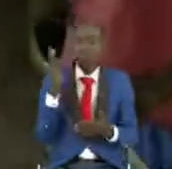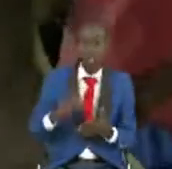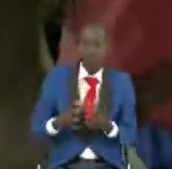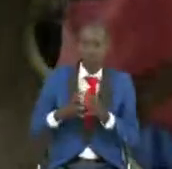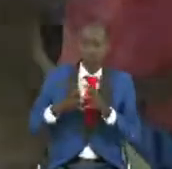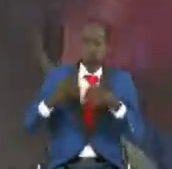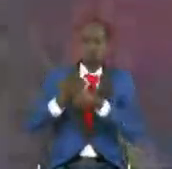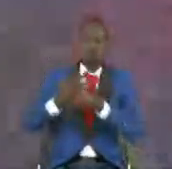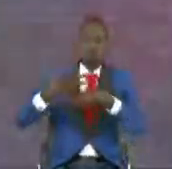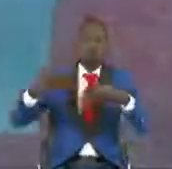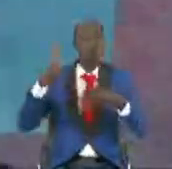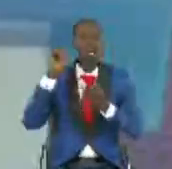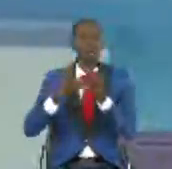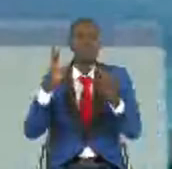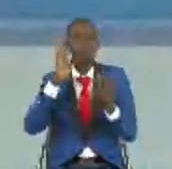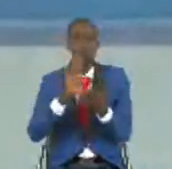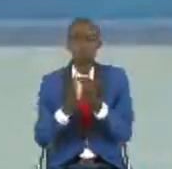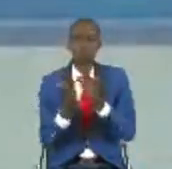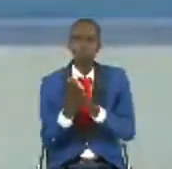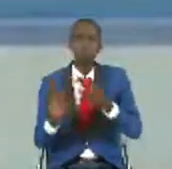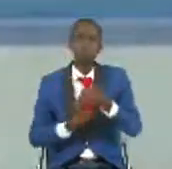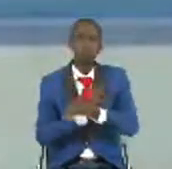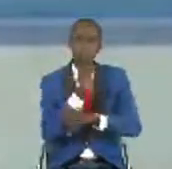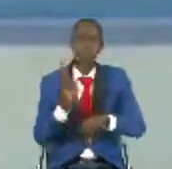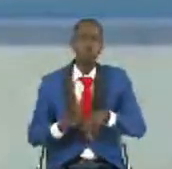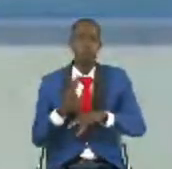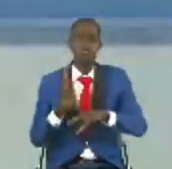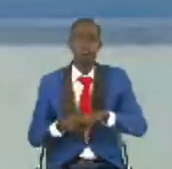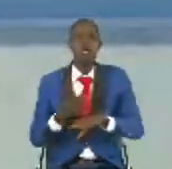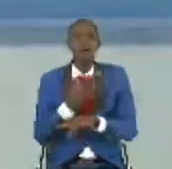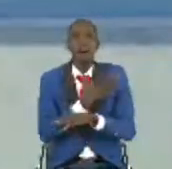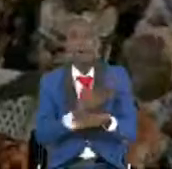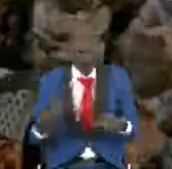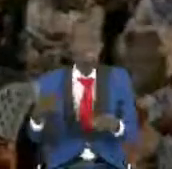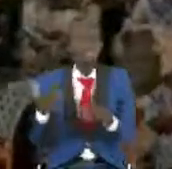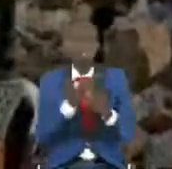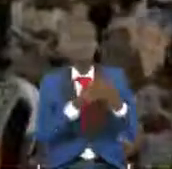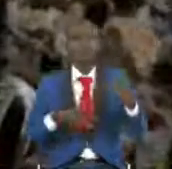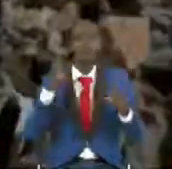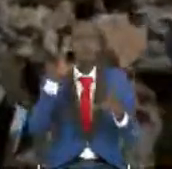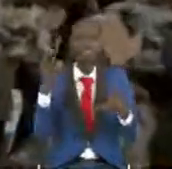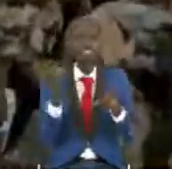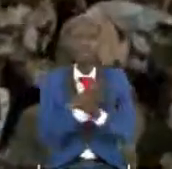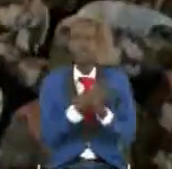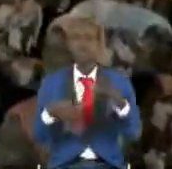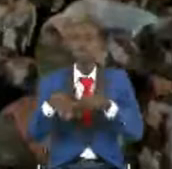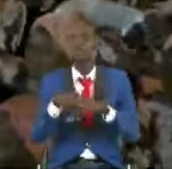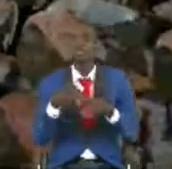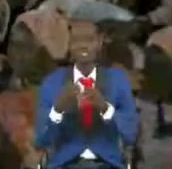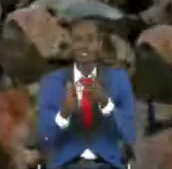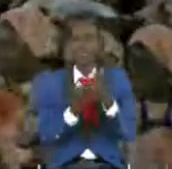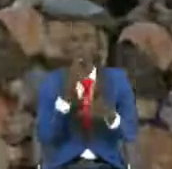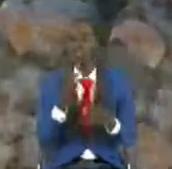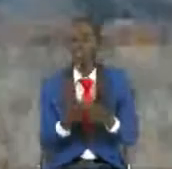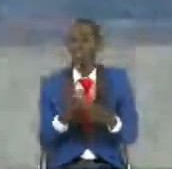normal. Ton saignement va s'arrêter ce soir, au nom de Jésus. Bien sûr,